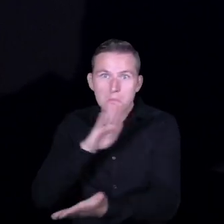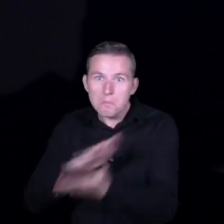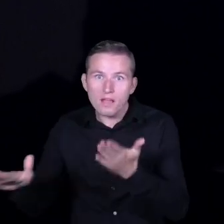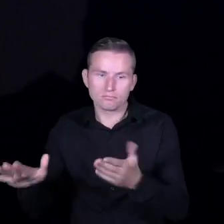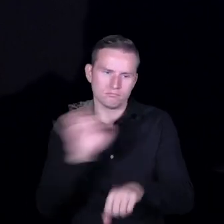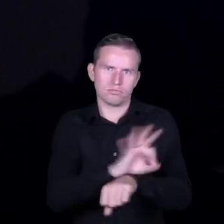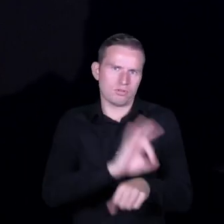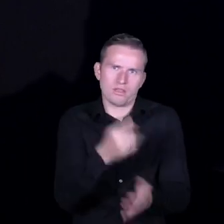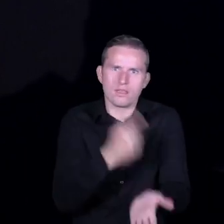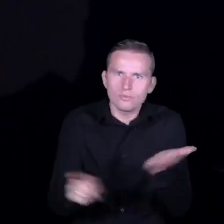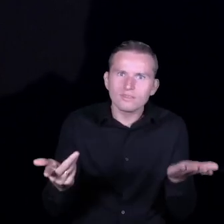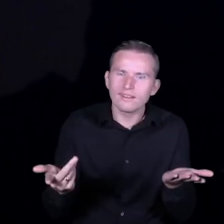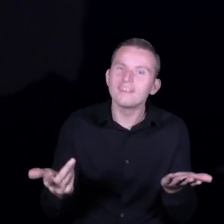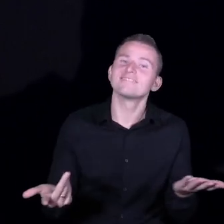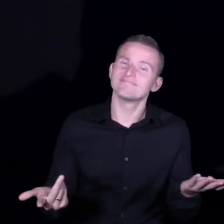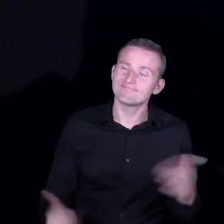innych warunkach na